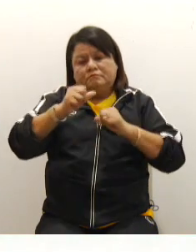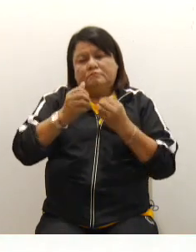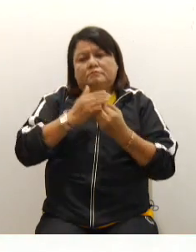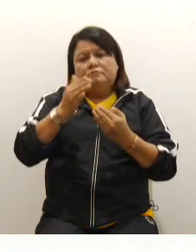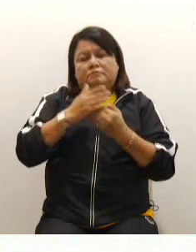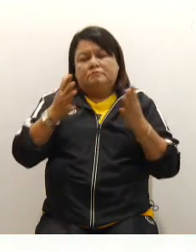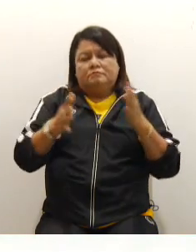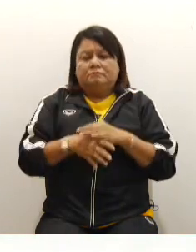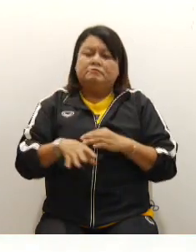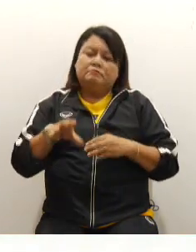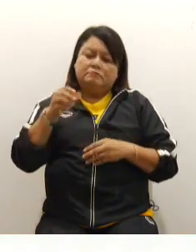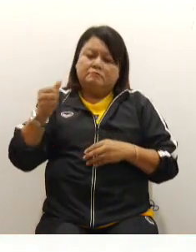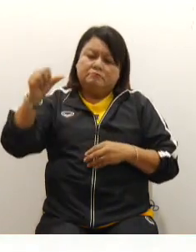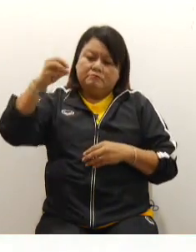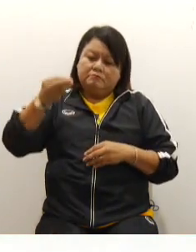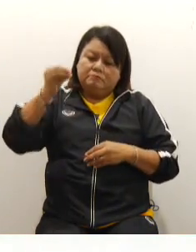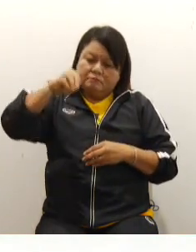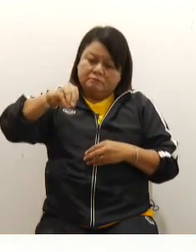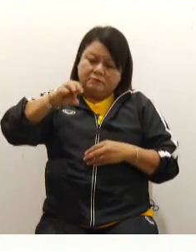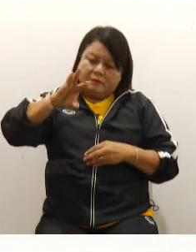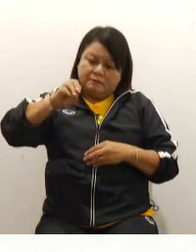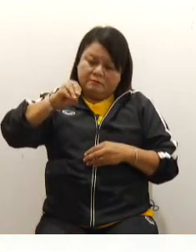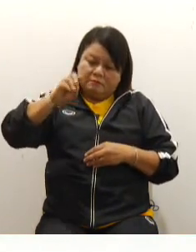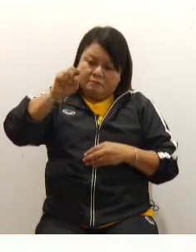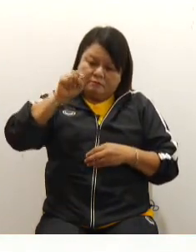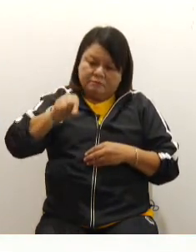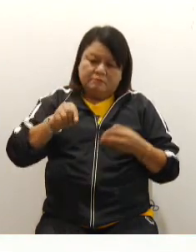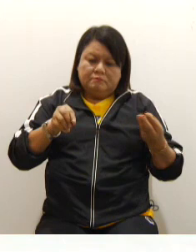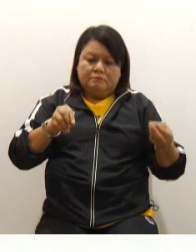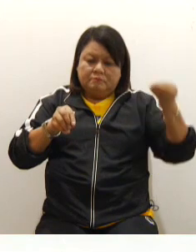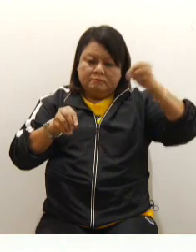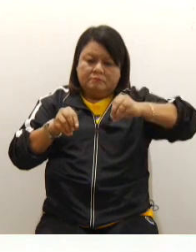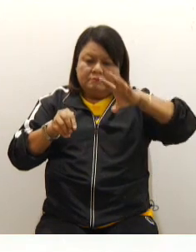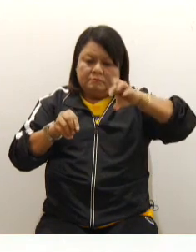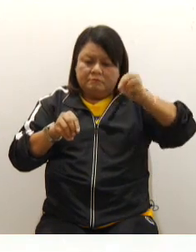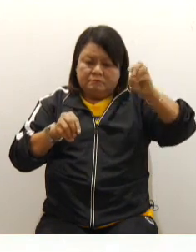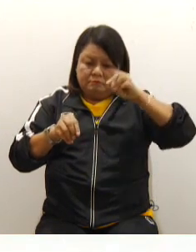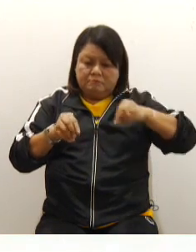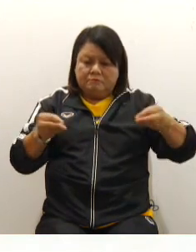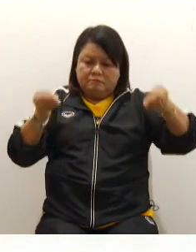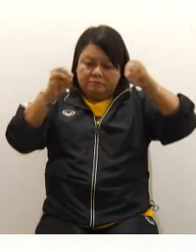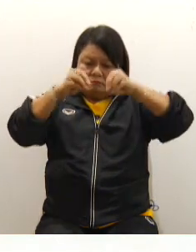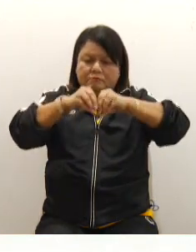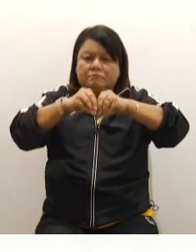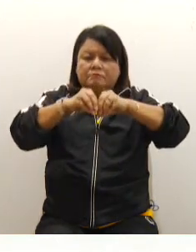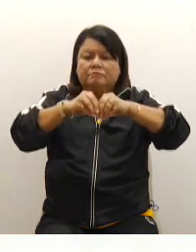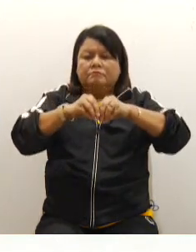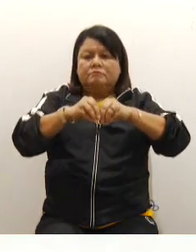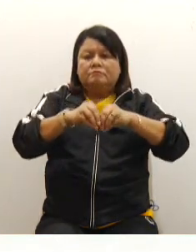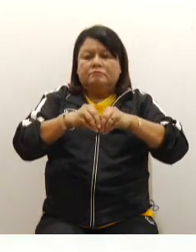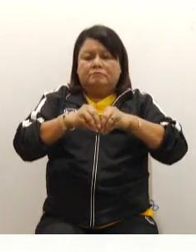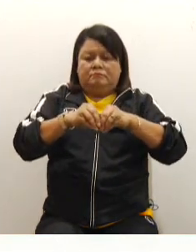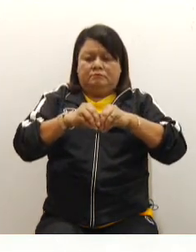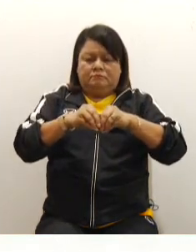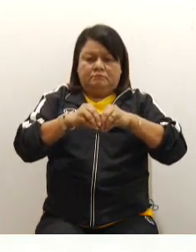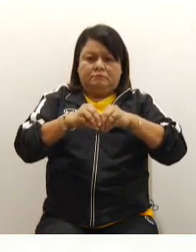ม 50% สารละลายซัลฟูริกแอซิดนะคะ 50% ก็ทำจากสารละลาย